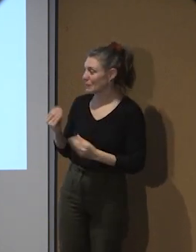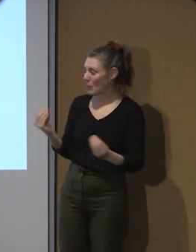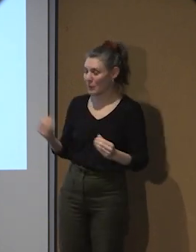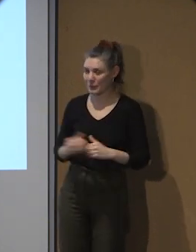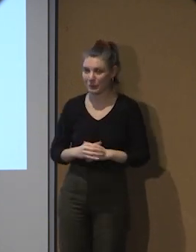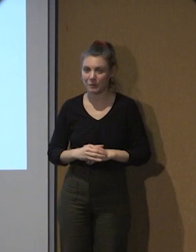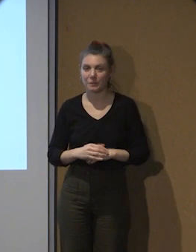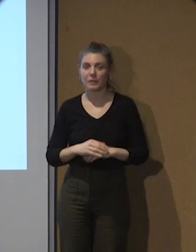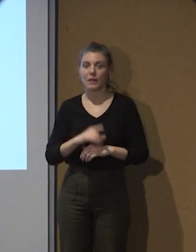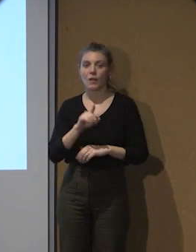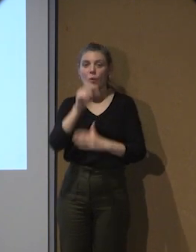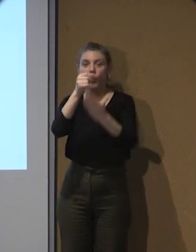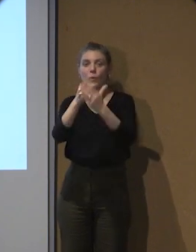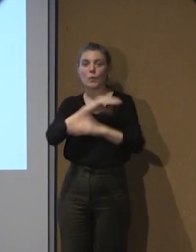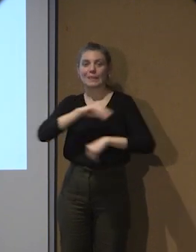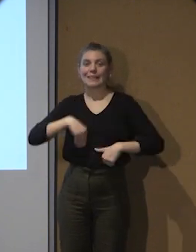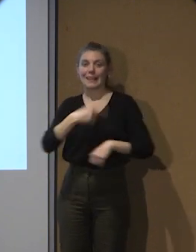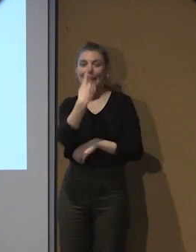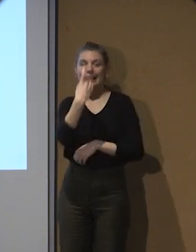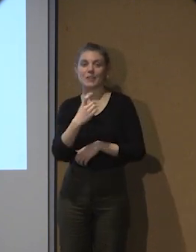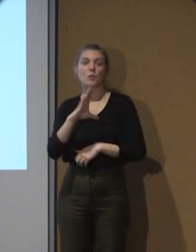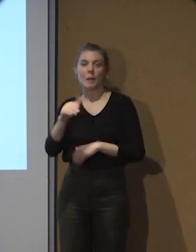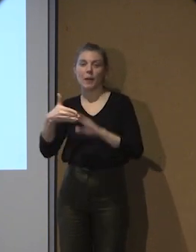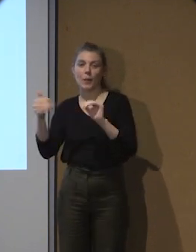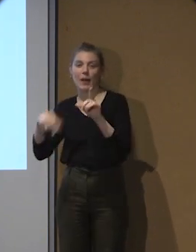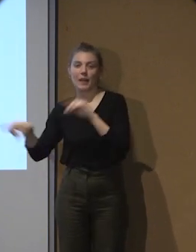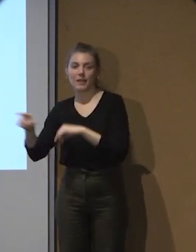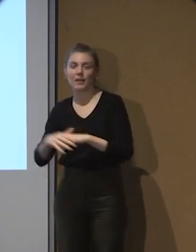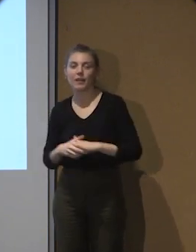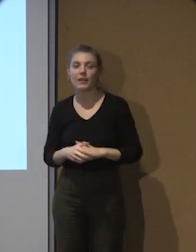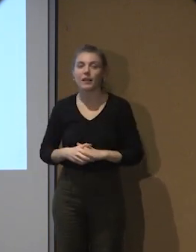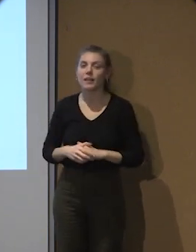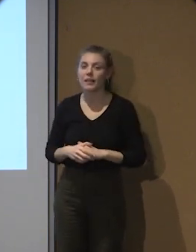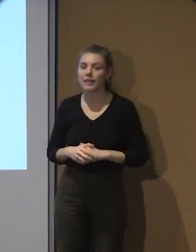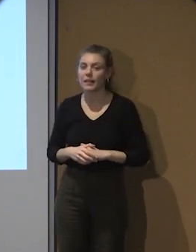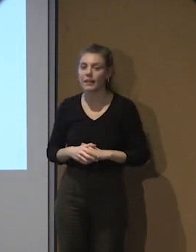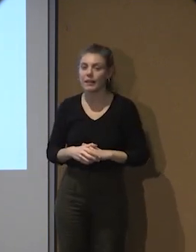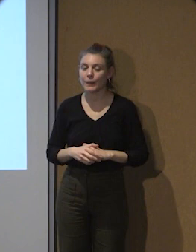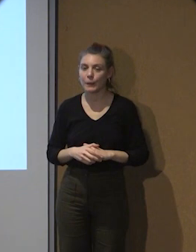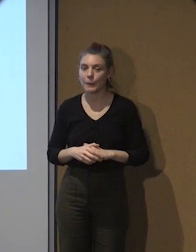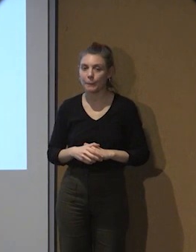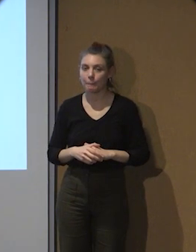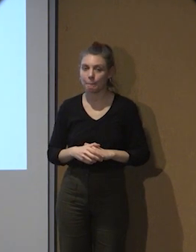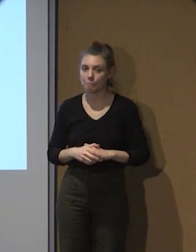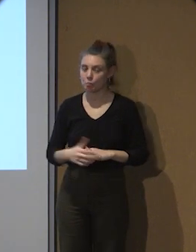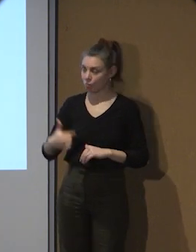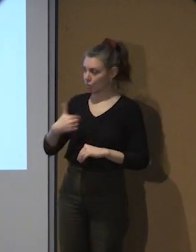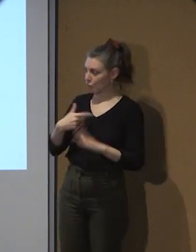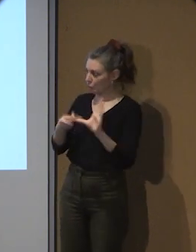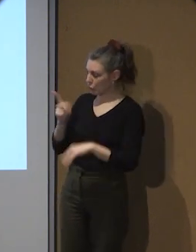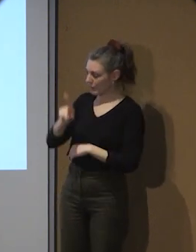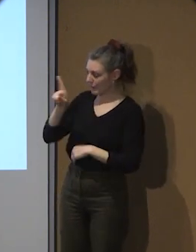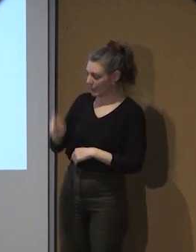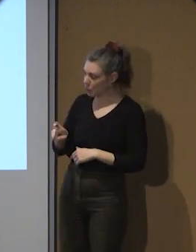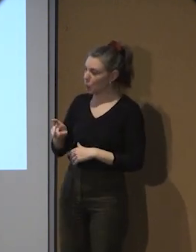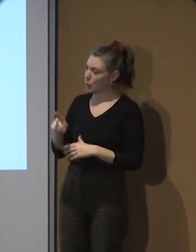Une dernière question au fond, Bonsoir. et après, on enchaîne. Du coup, moi, je voulais plus vous parler au niveau de la prise en charge des patients et des pratiquants, donc les personnes qui prennent en